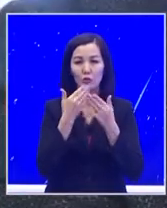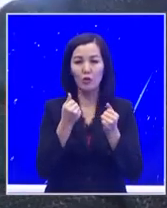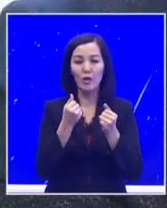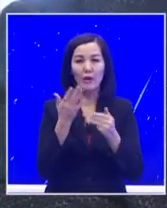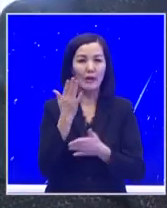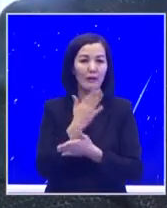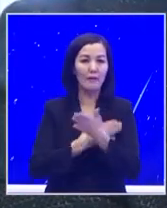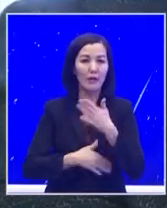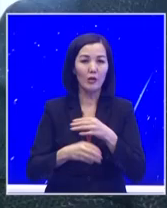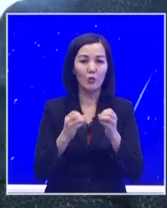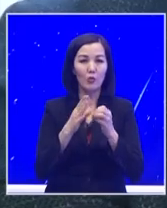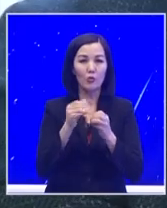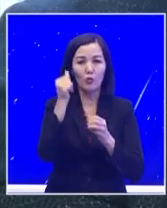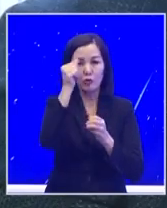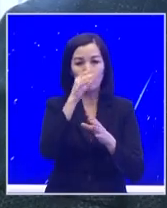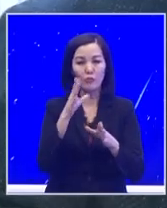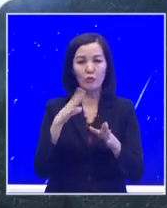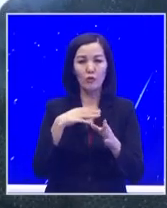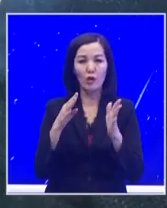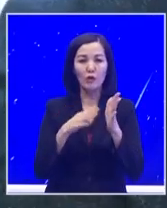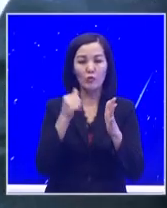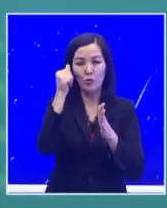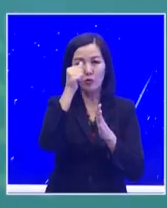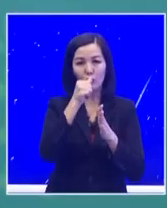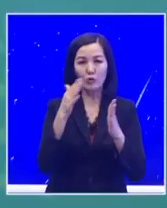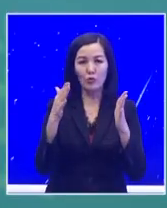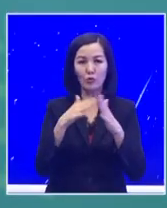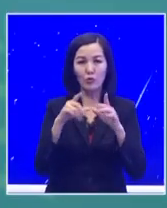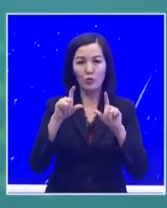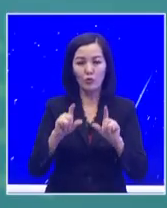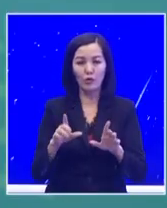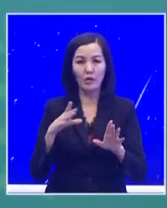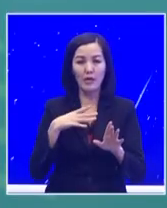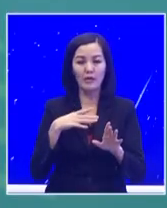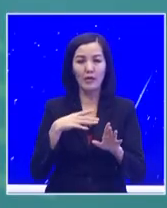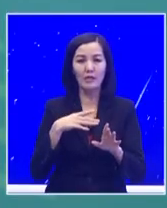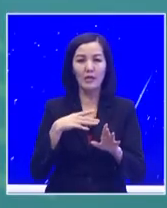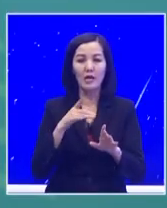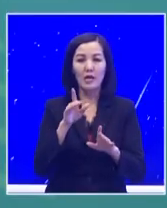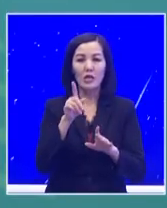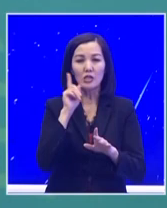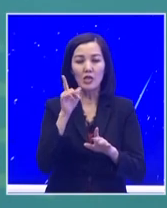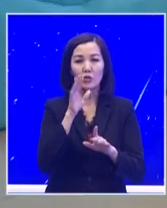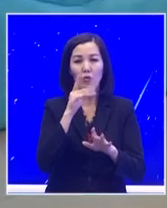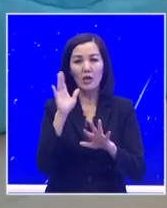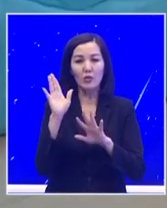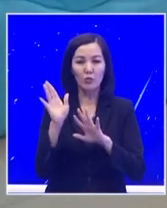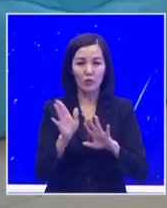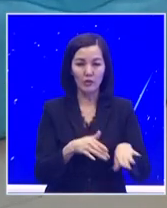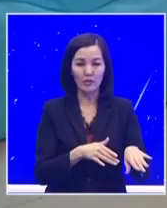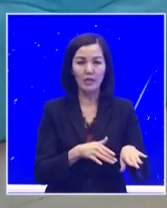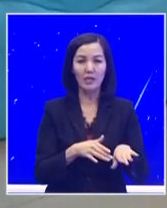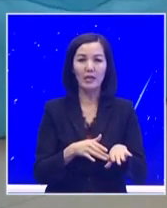таңылғанына 14 жыл, соның 9 жылын 4 қабырғаның ішінде өткізіп алған. Жас пен уақыт таңдамайтын мүгедектіктің